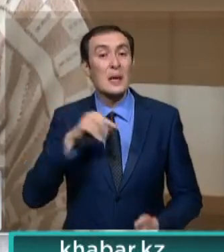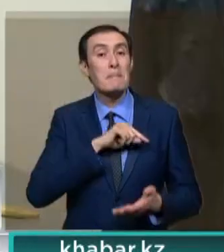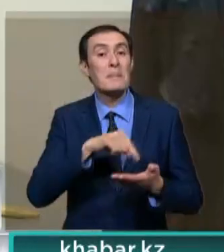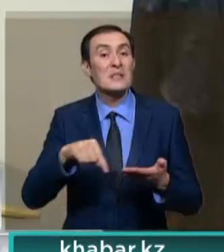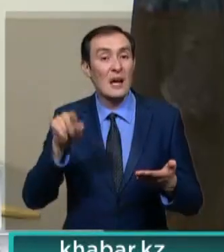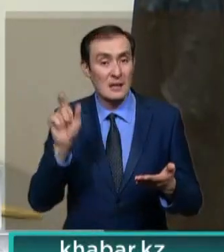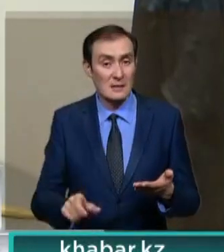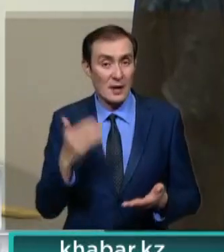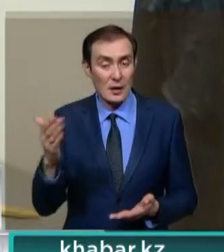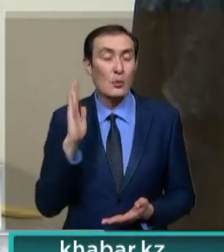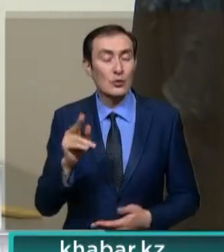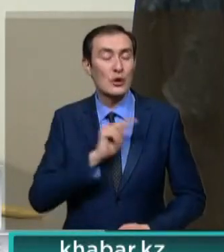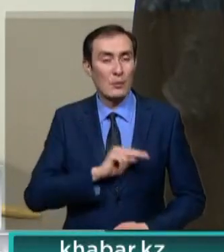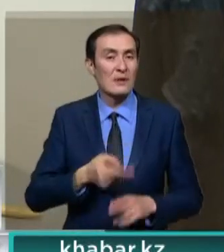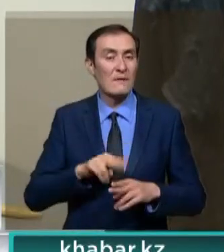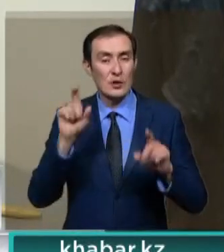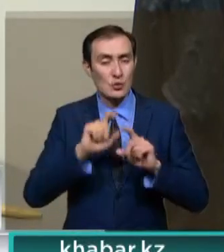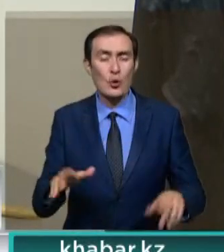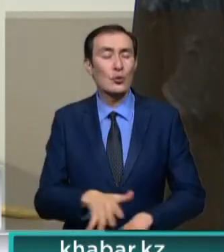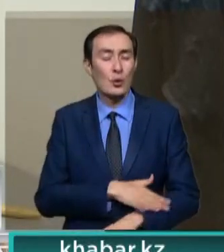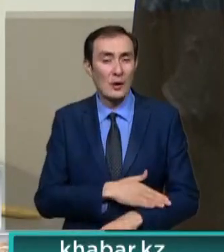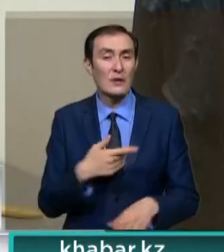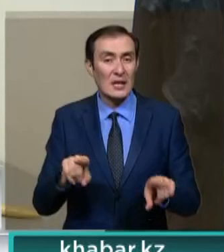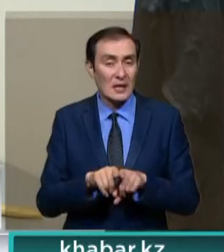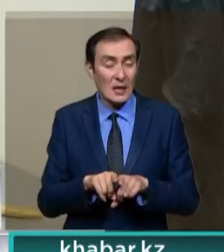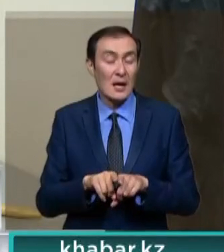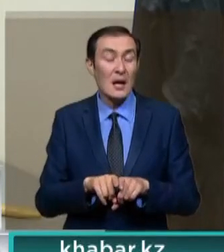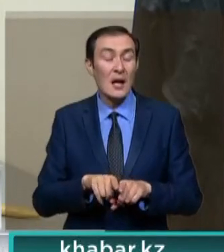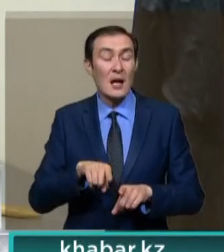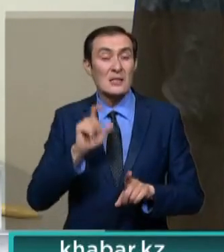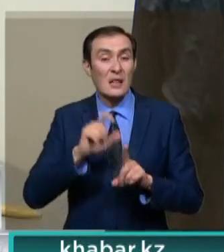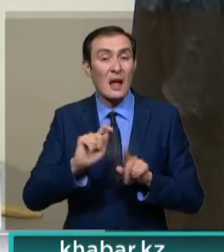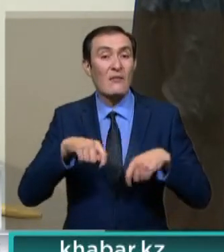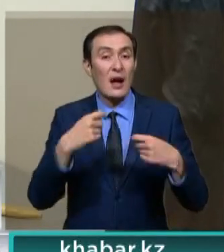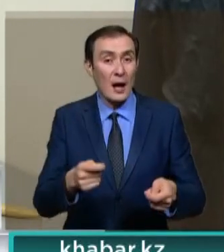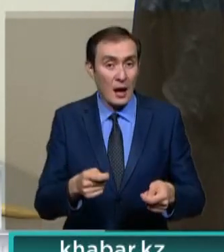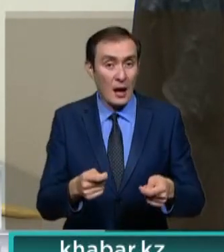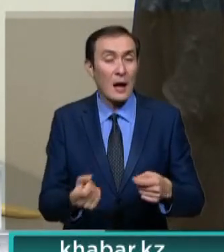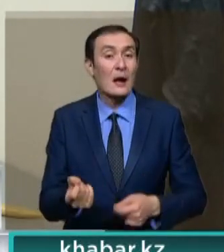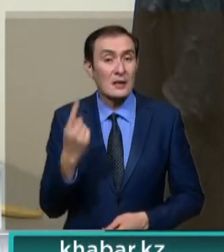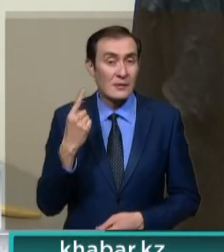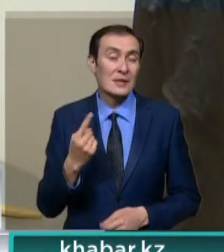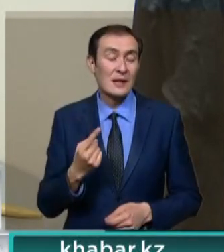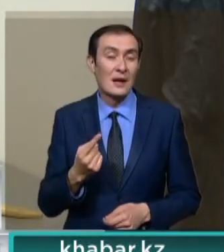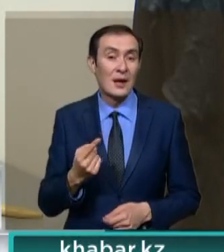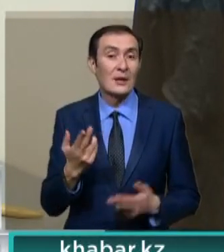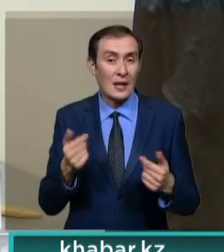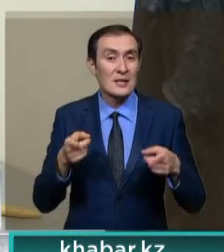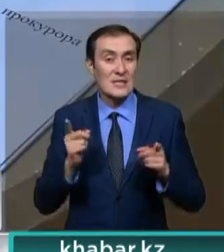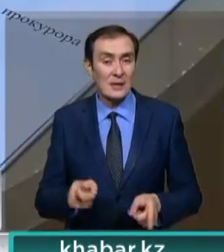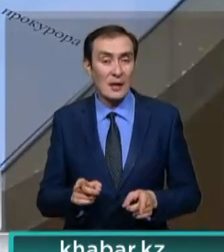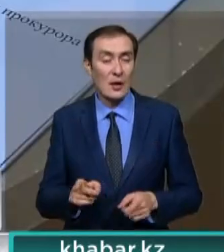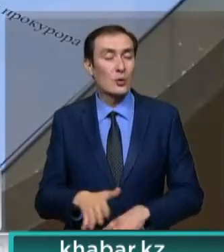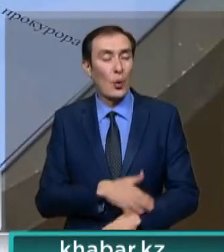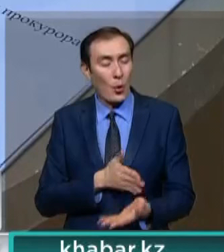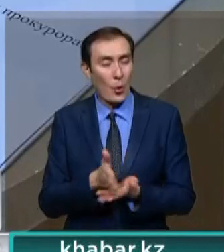писательницей. Она будет работать в этой школе долго. Вот такие пророческие слова, как оказалось, действительно,